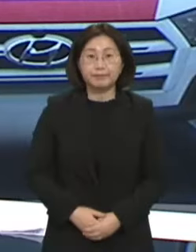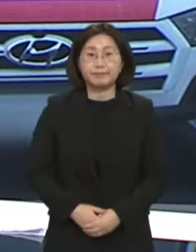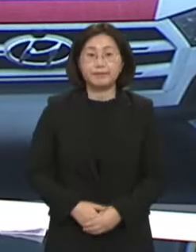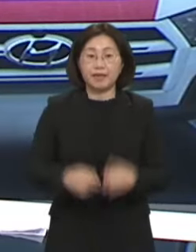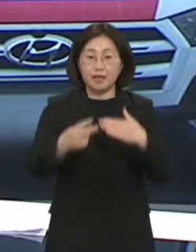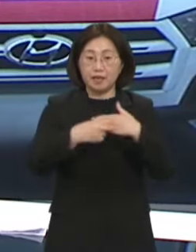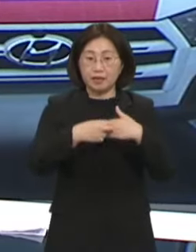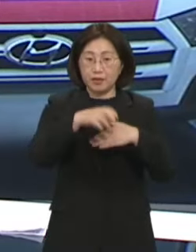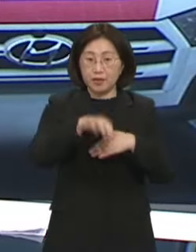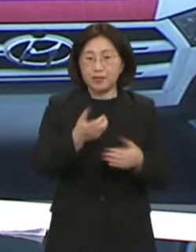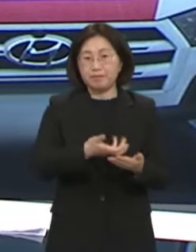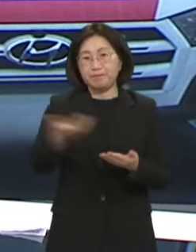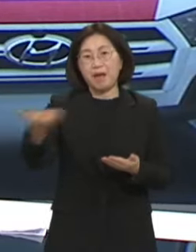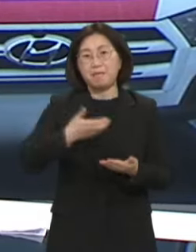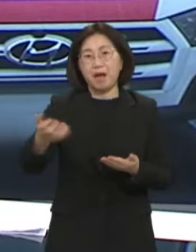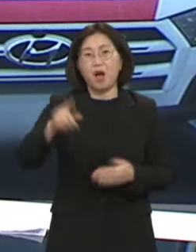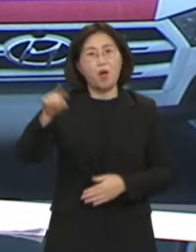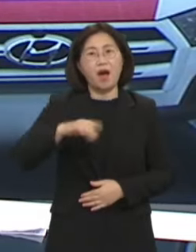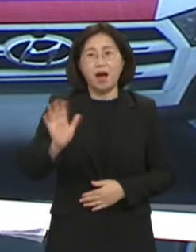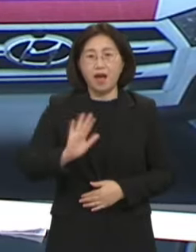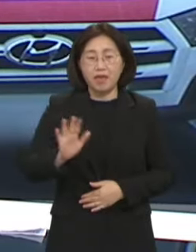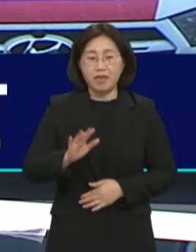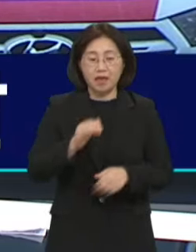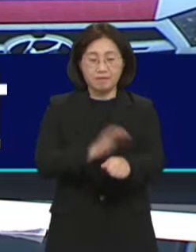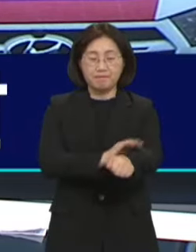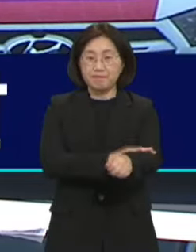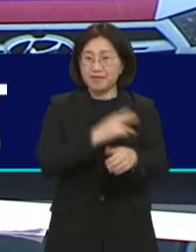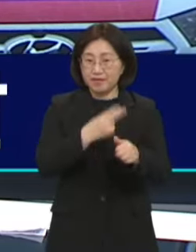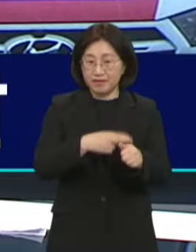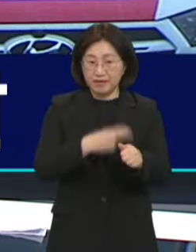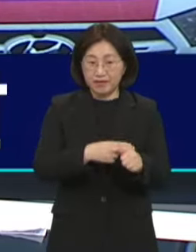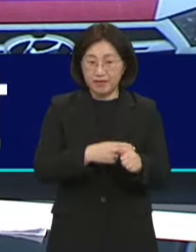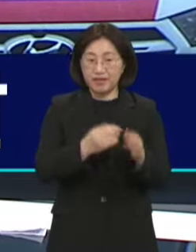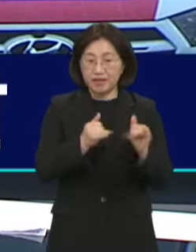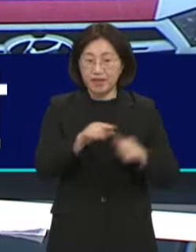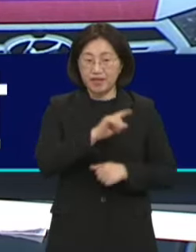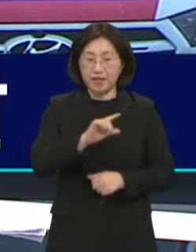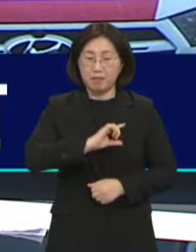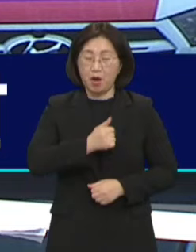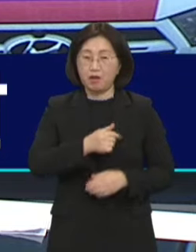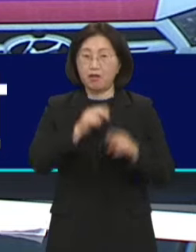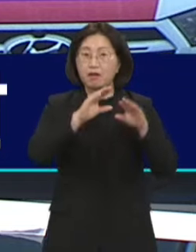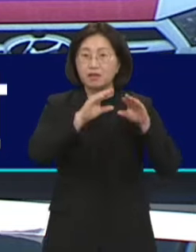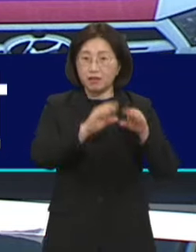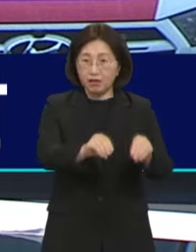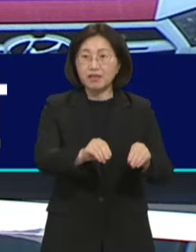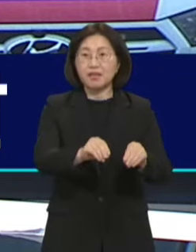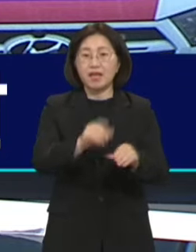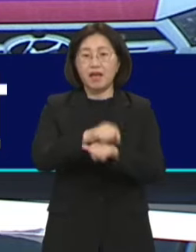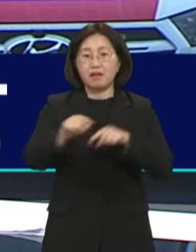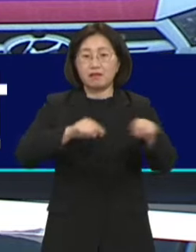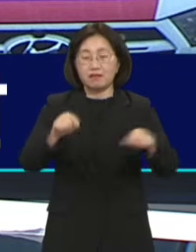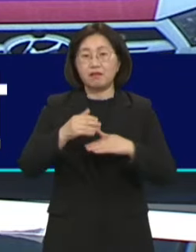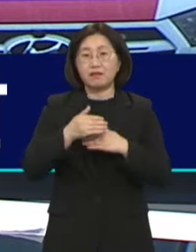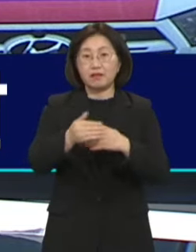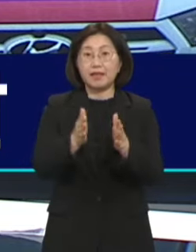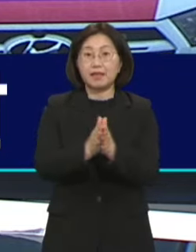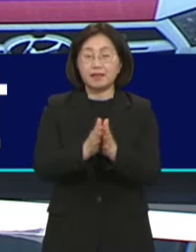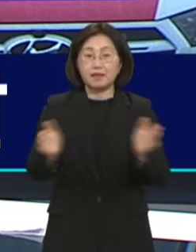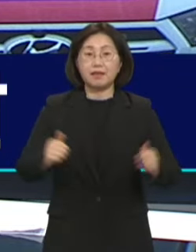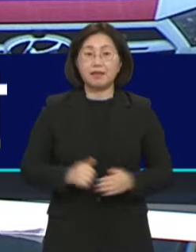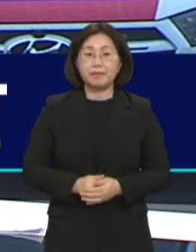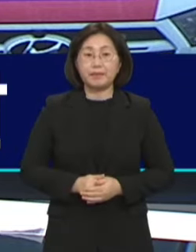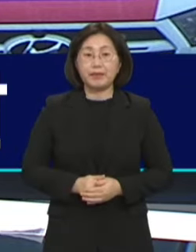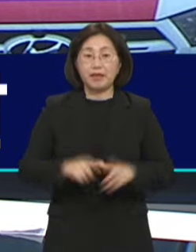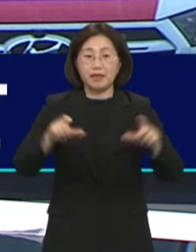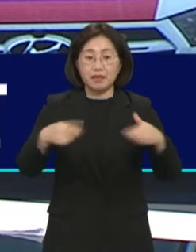의료 현장을 떠난 뒤 복귀하지 않은 의료진들에 대한 면허 정지 등 행정 절차가 본격 시작됐습니다